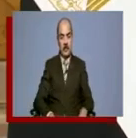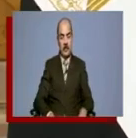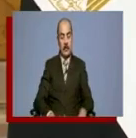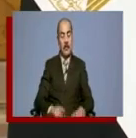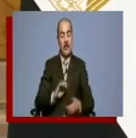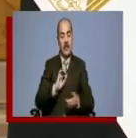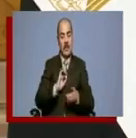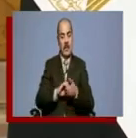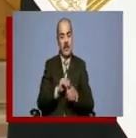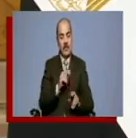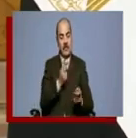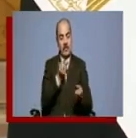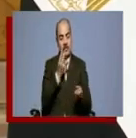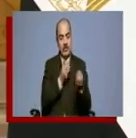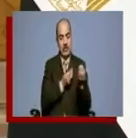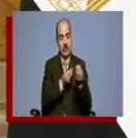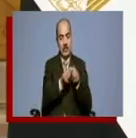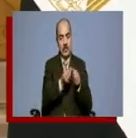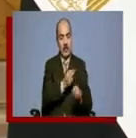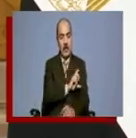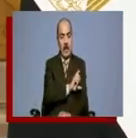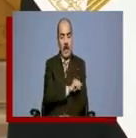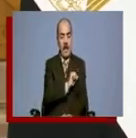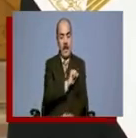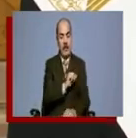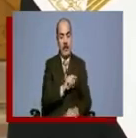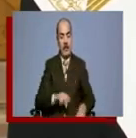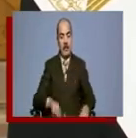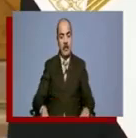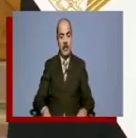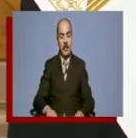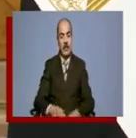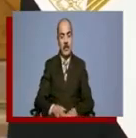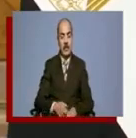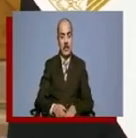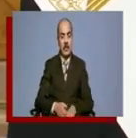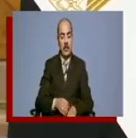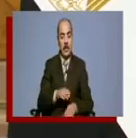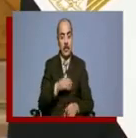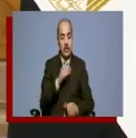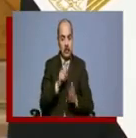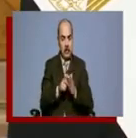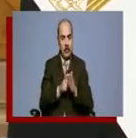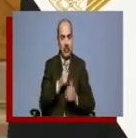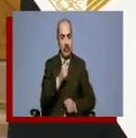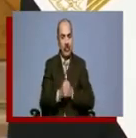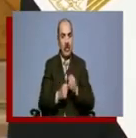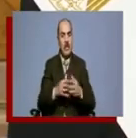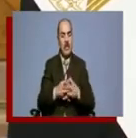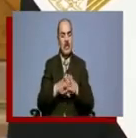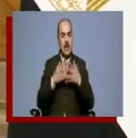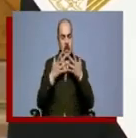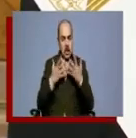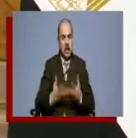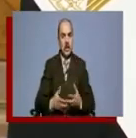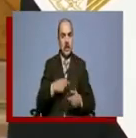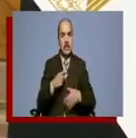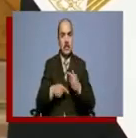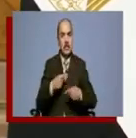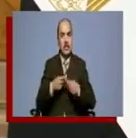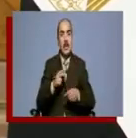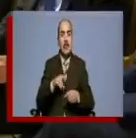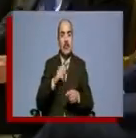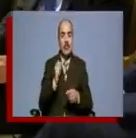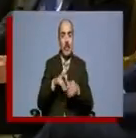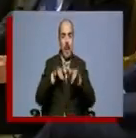الصهيونيه اللي مسيطره على قاده الاحتلال الاسرائيلي وده احنا هنا مش بنتكلم وليد اللحظه ولا ان هو